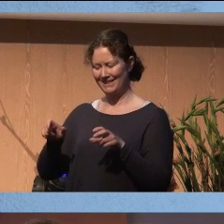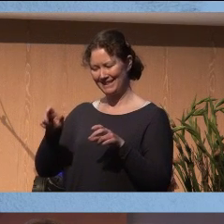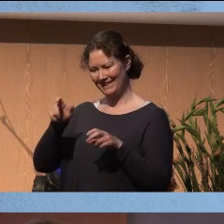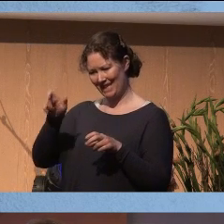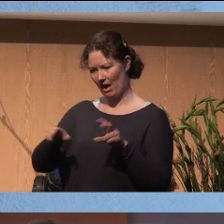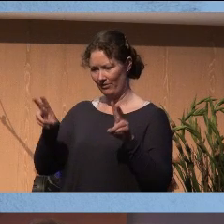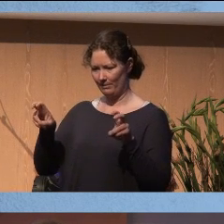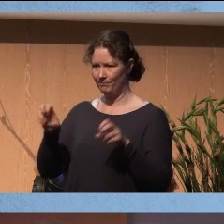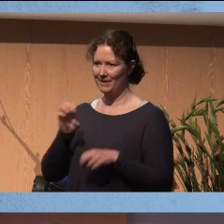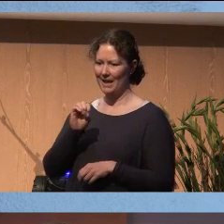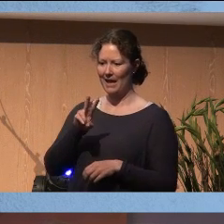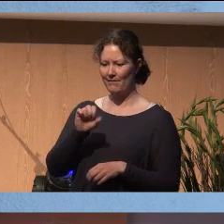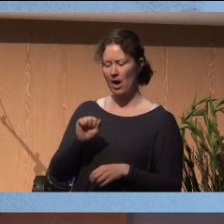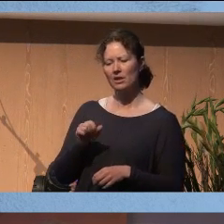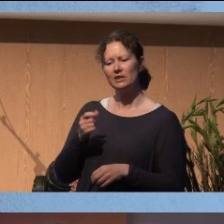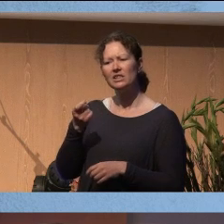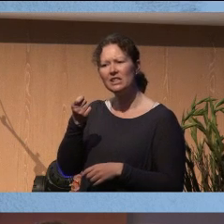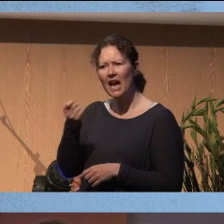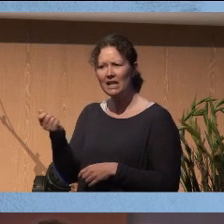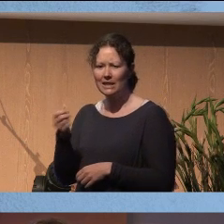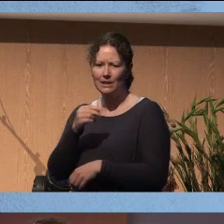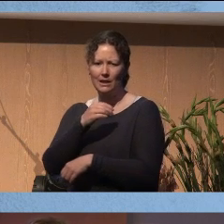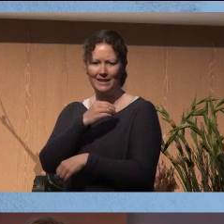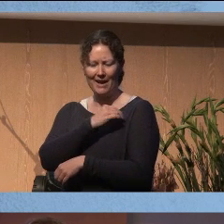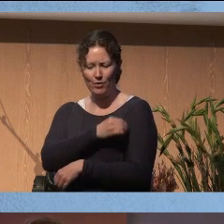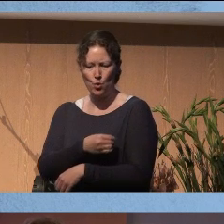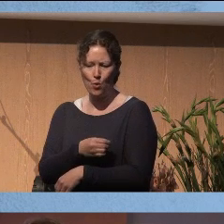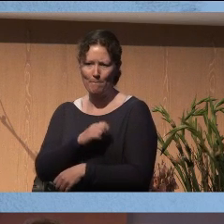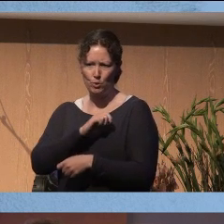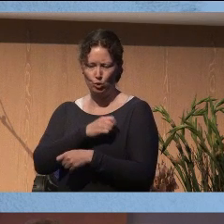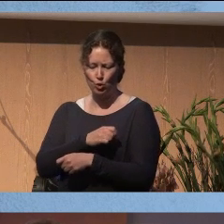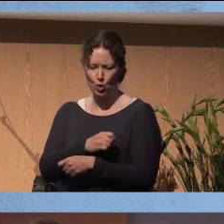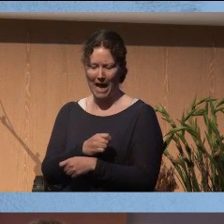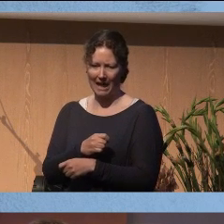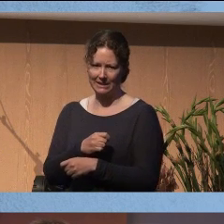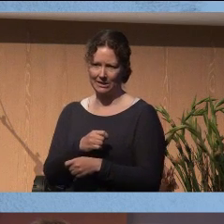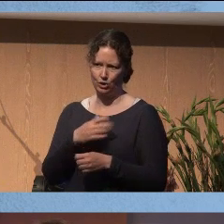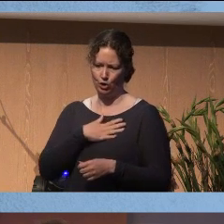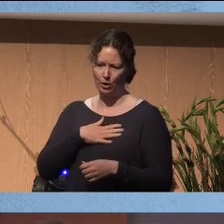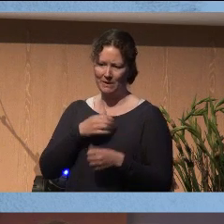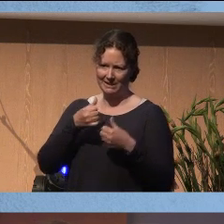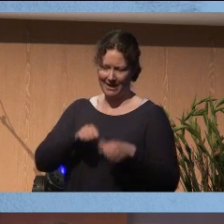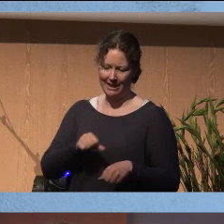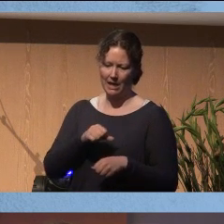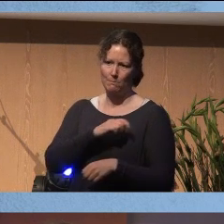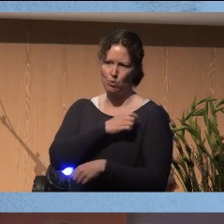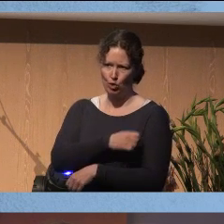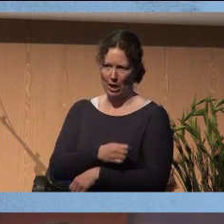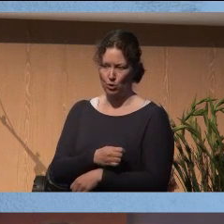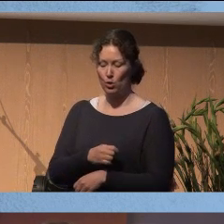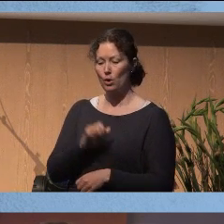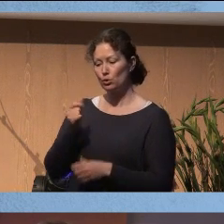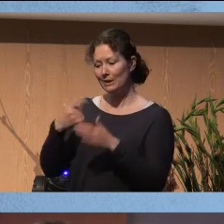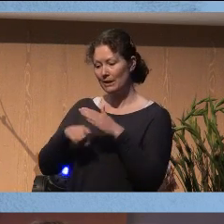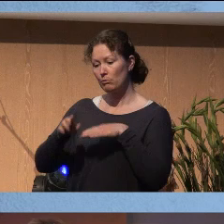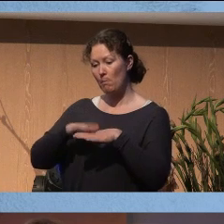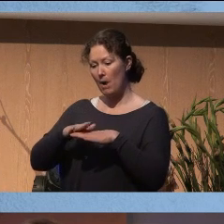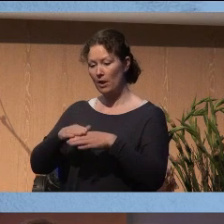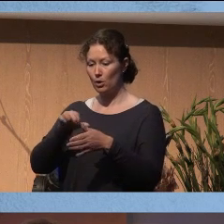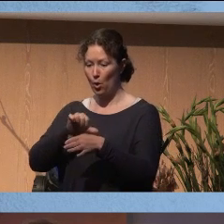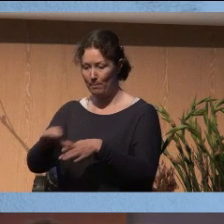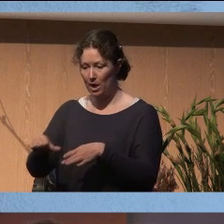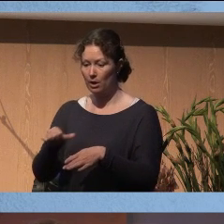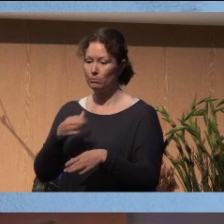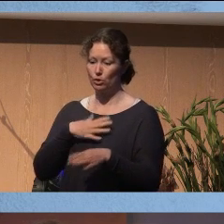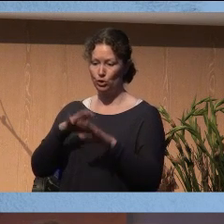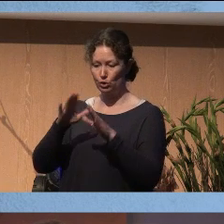2008. Eva har en sjelden nevromuskulær tilstand og svekket muskulatur. Hun skulle inn til en planlagt operasjon. Det var på et stort sykehus, men hun hadde